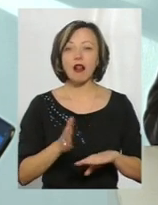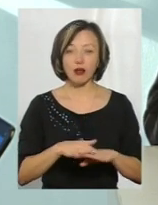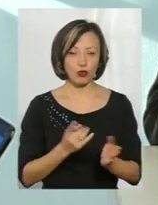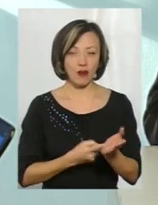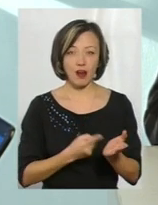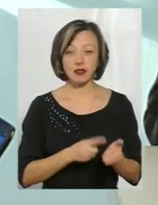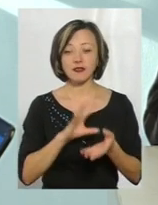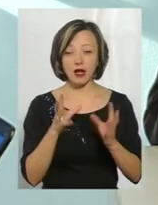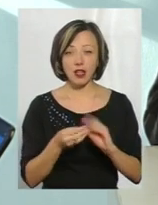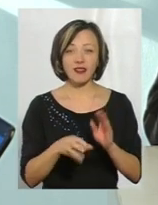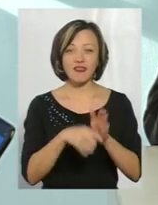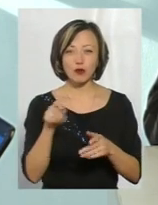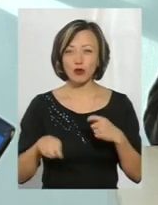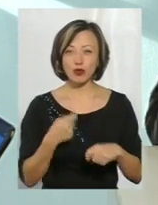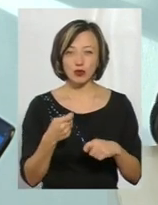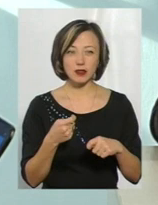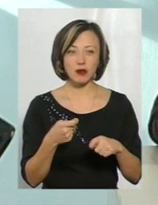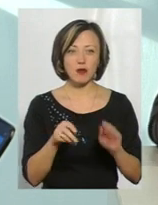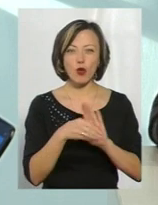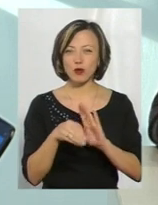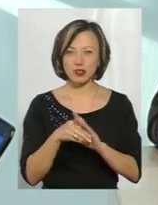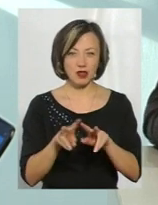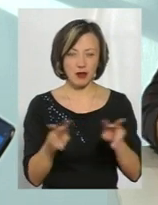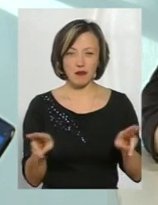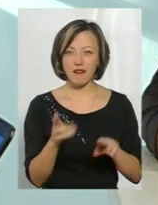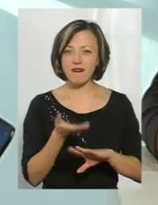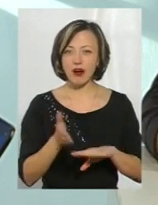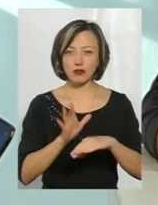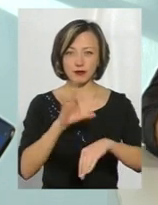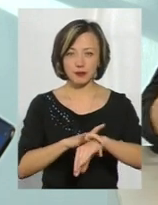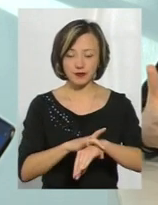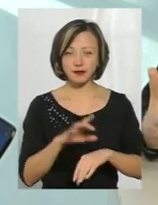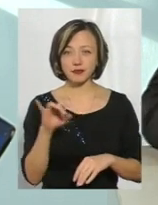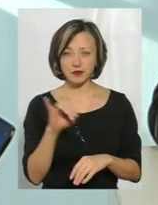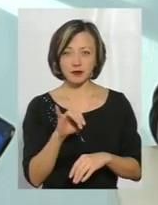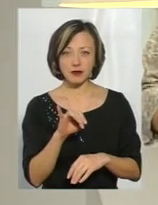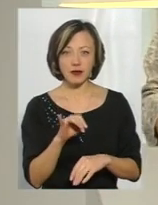тому, ну, взагалі виборчі порушення, це вони корупційні, їх дуже важко зловити.